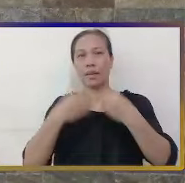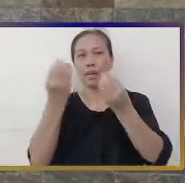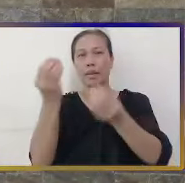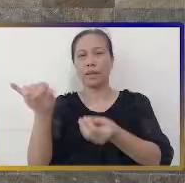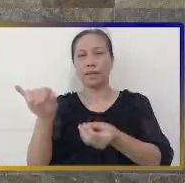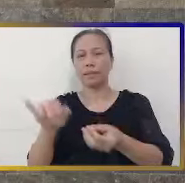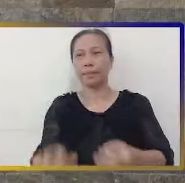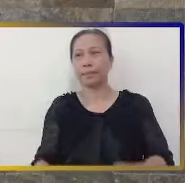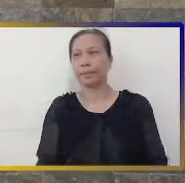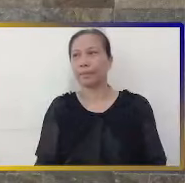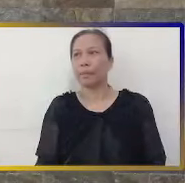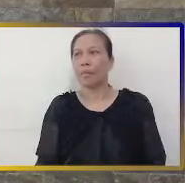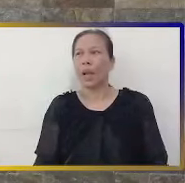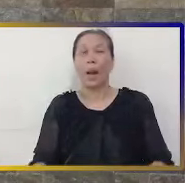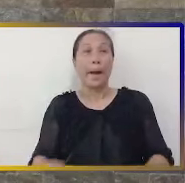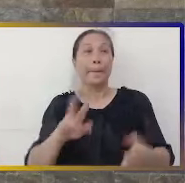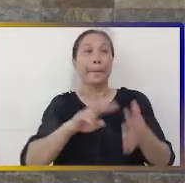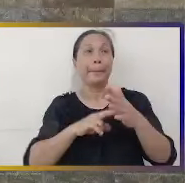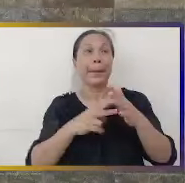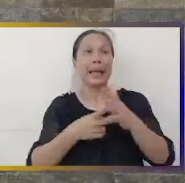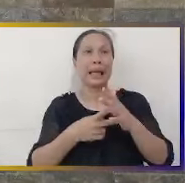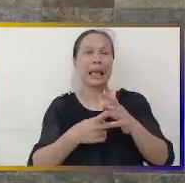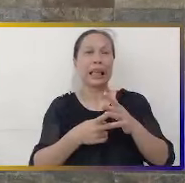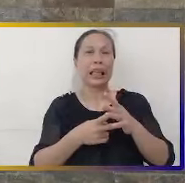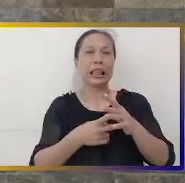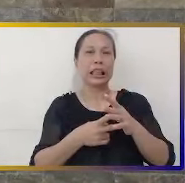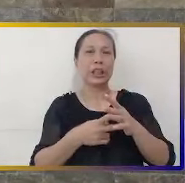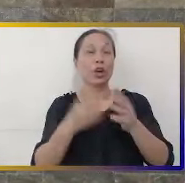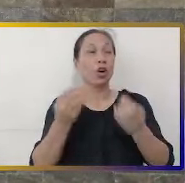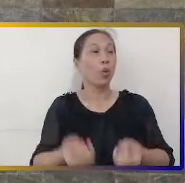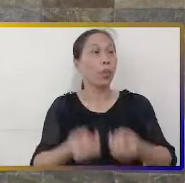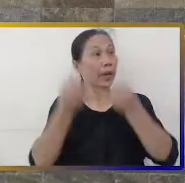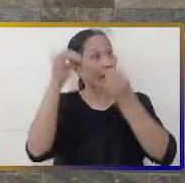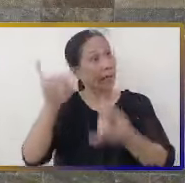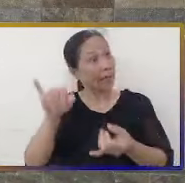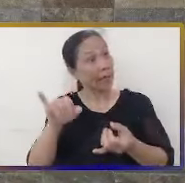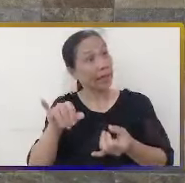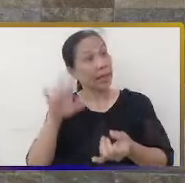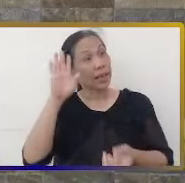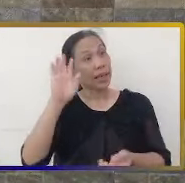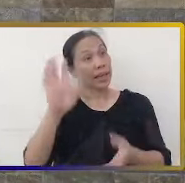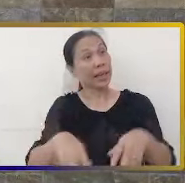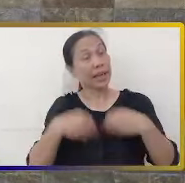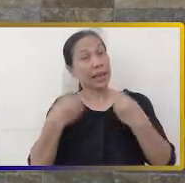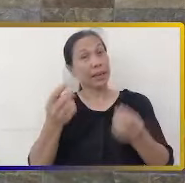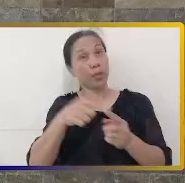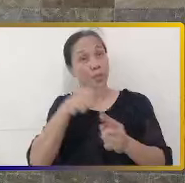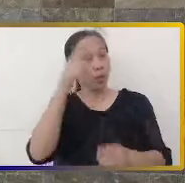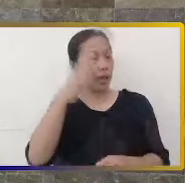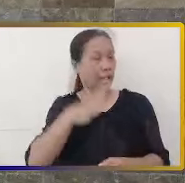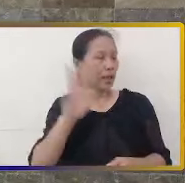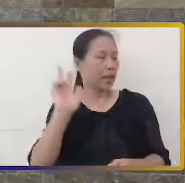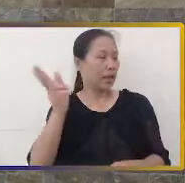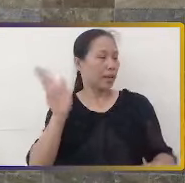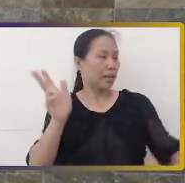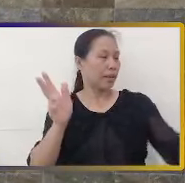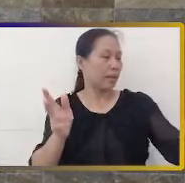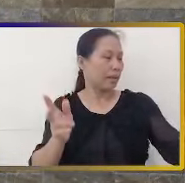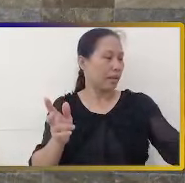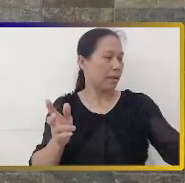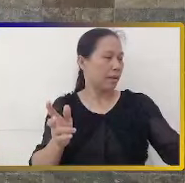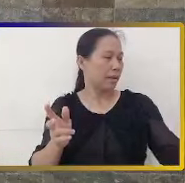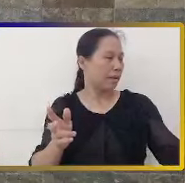now ibig sabihin Yung kanyang offering binibigay niya yan sa Panginoon but Look at verse number 30